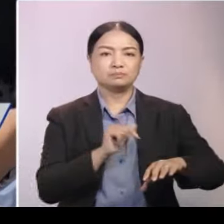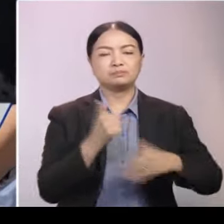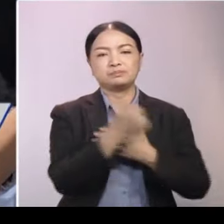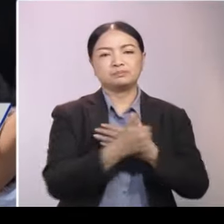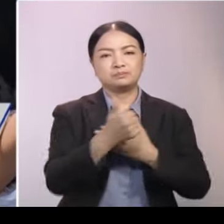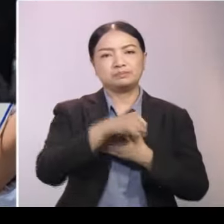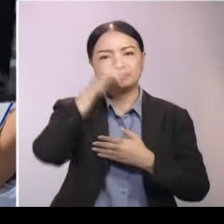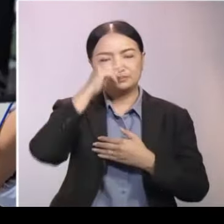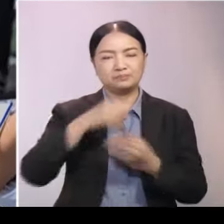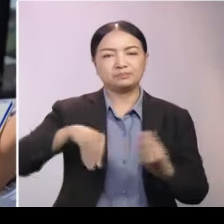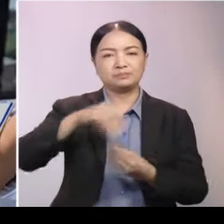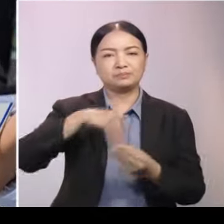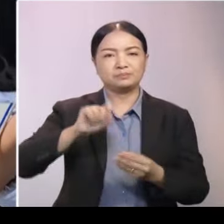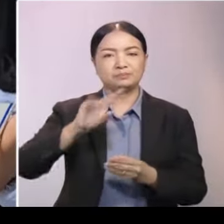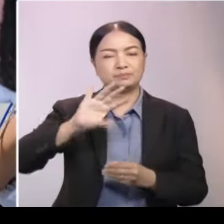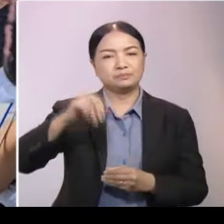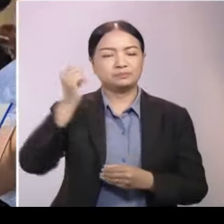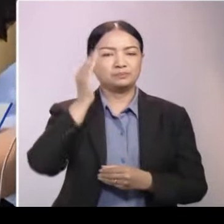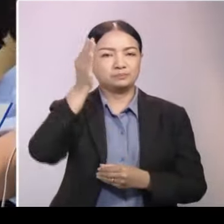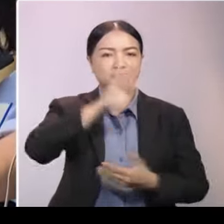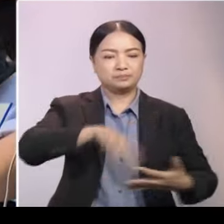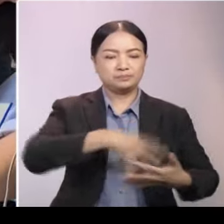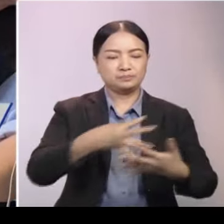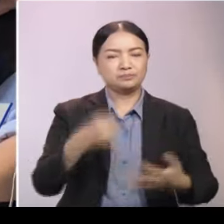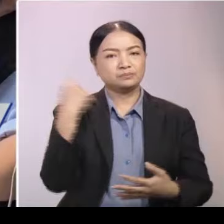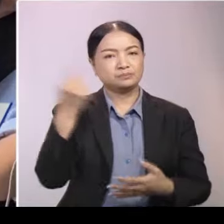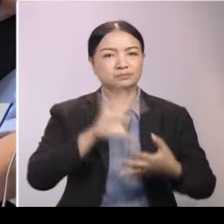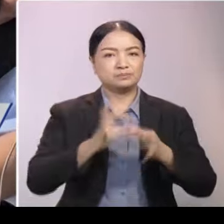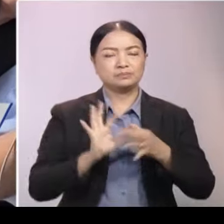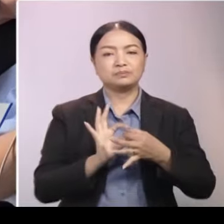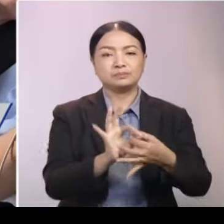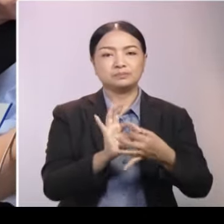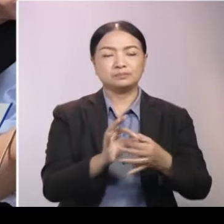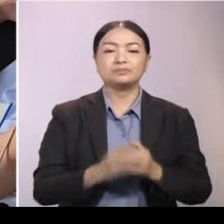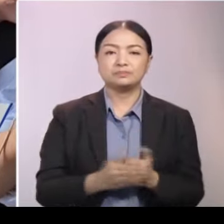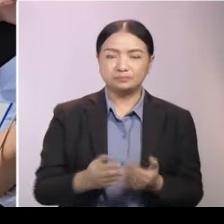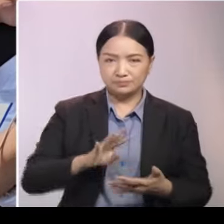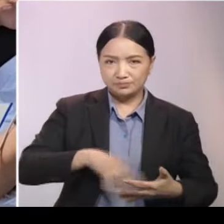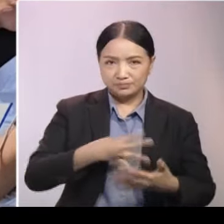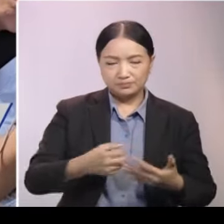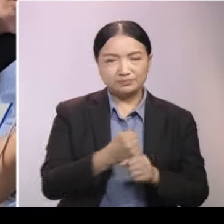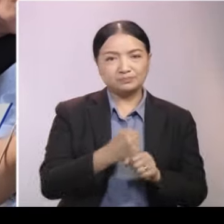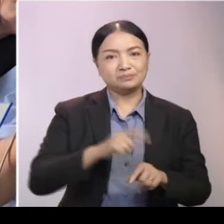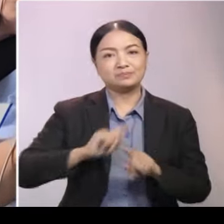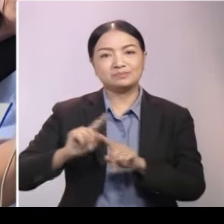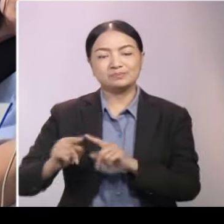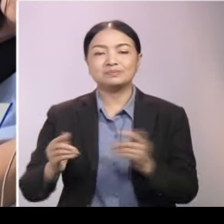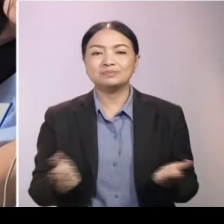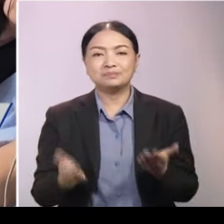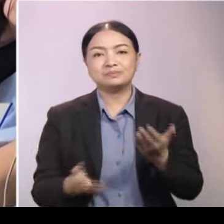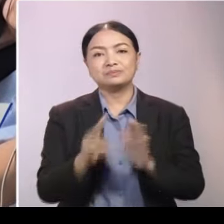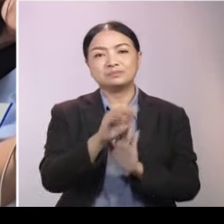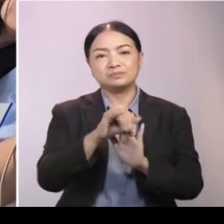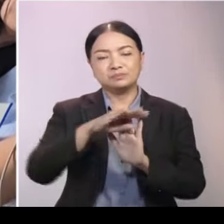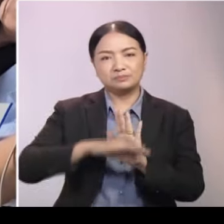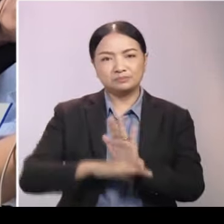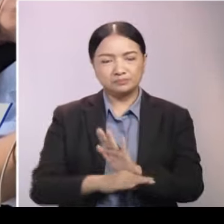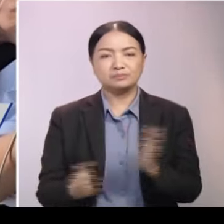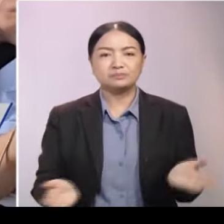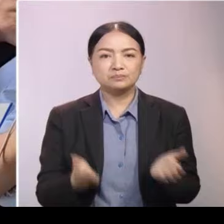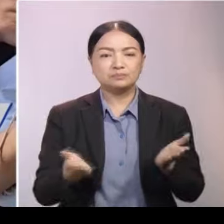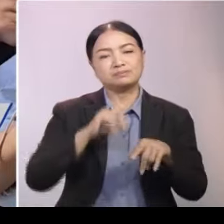รษฐกิจดีขึ้นในอนาคตจะต้องวางแผนเรื่องการท่องเที่ยวและกีฬาให้สอดคล้องกันรวมถึงแผนงานต่างๆที่จะไปเสริมนโยบายซอฟต์พาวเวอร์